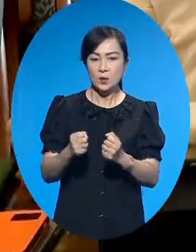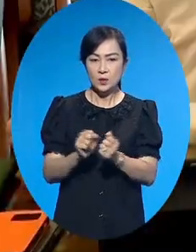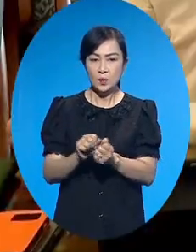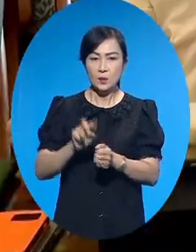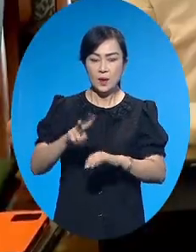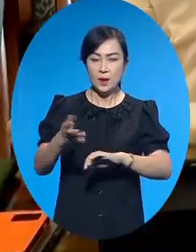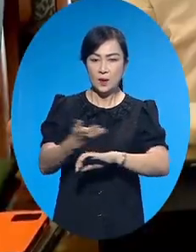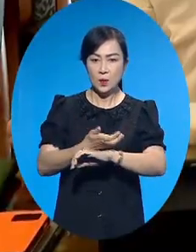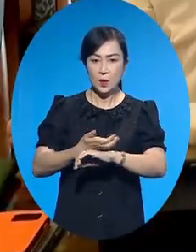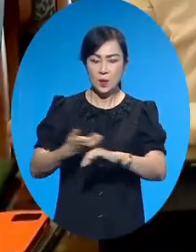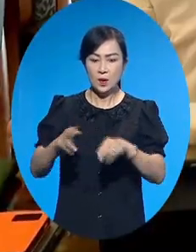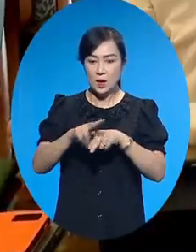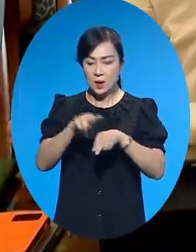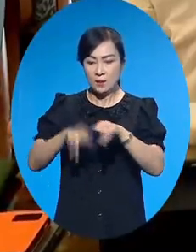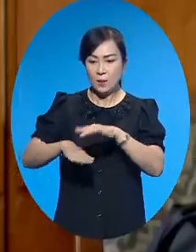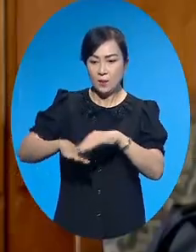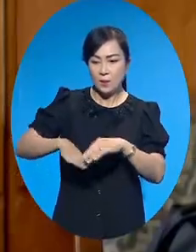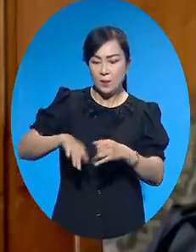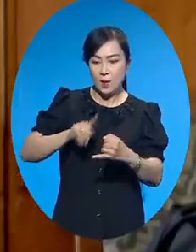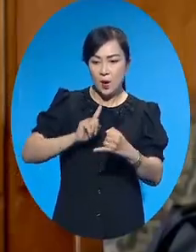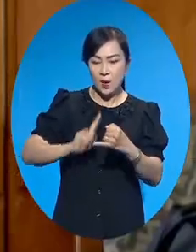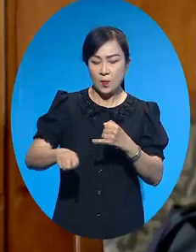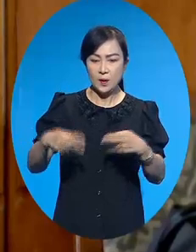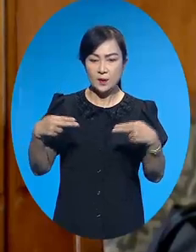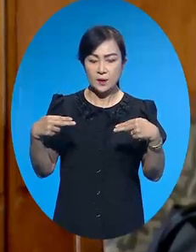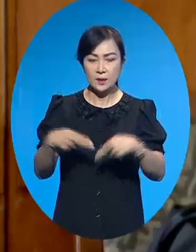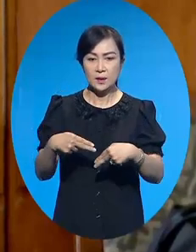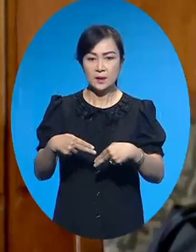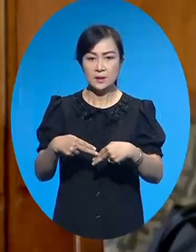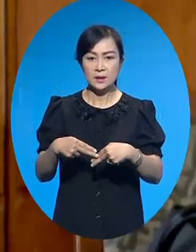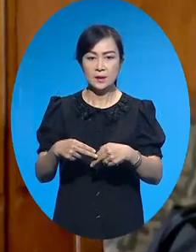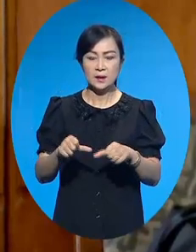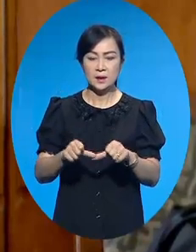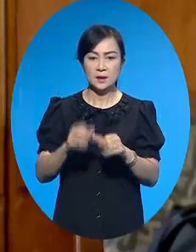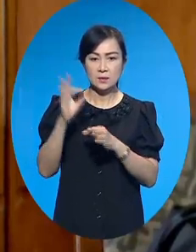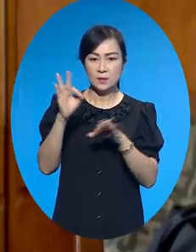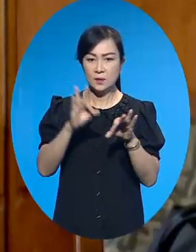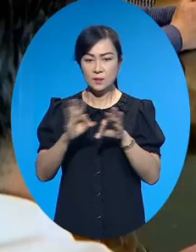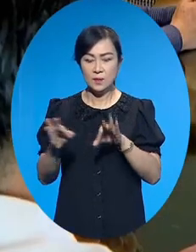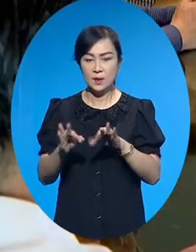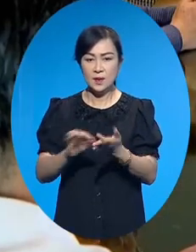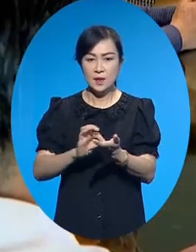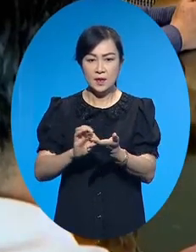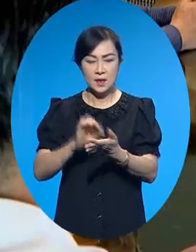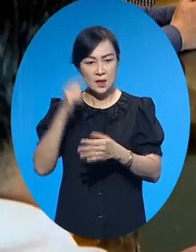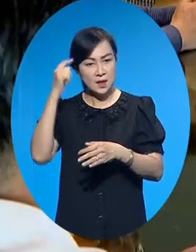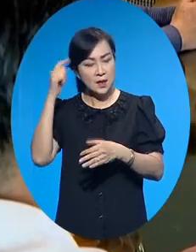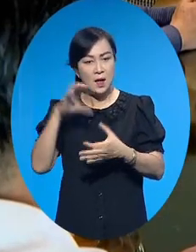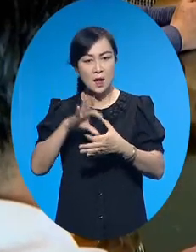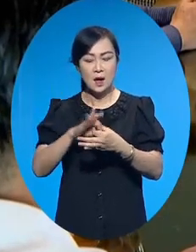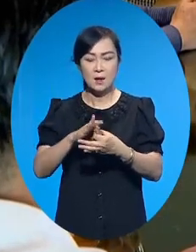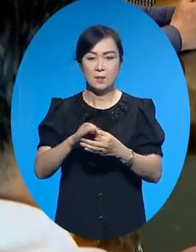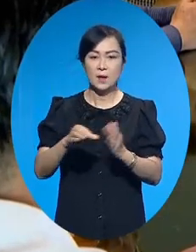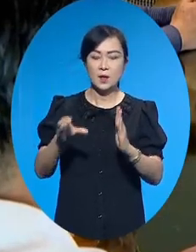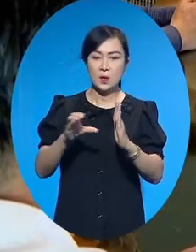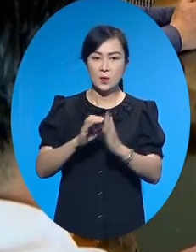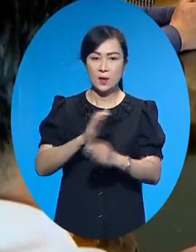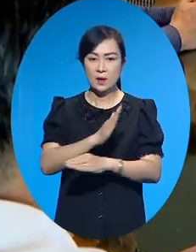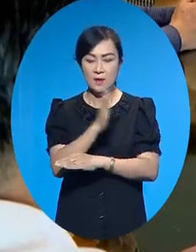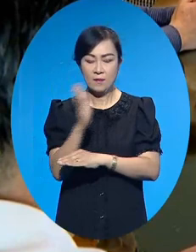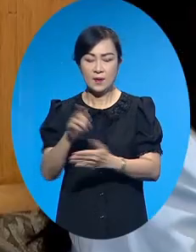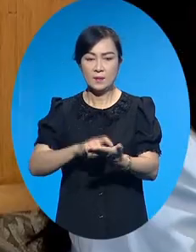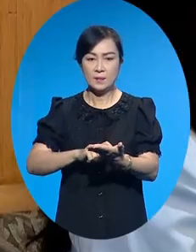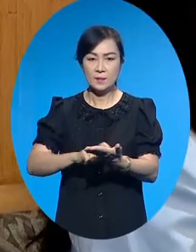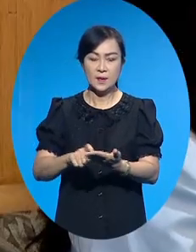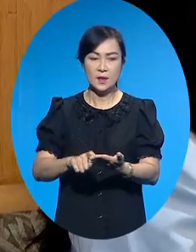nước nhằm khắc phục hậu quả chiến tranh, do Bảo tàng chứng tích chiến tranh tại Thành phố Hồ Chí Minh ký biên bản ghi nhớ hợp tác với Cơ quan Phát triển Quốc tế Hoa